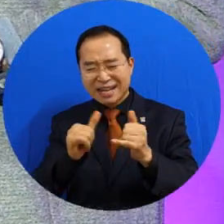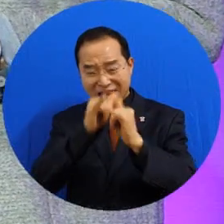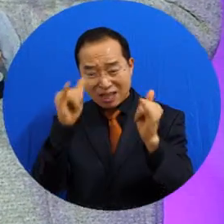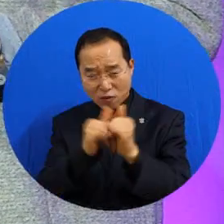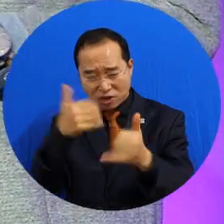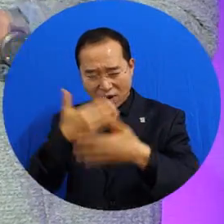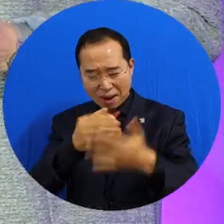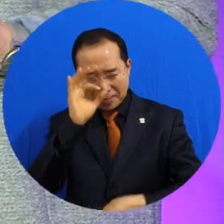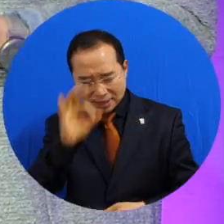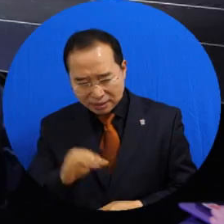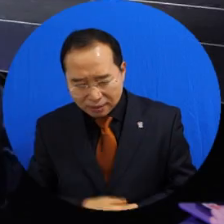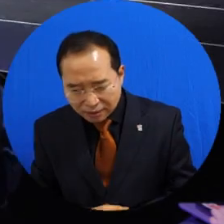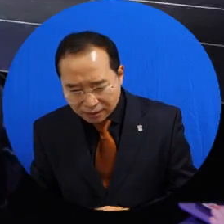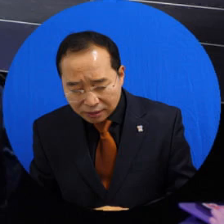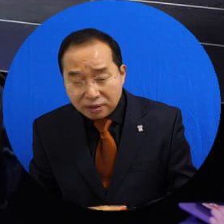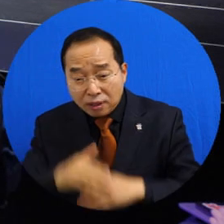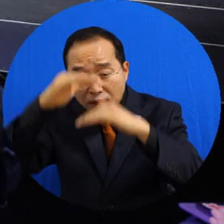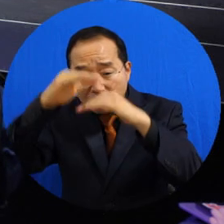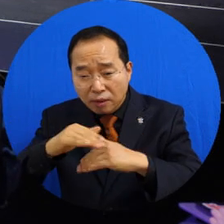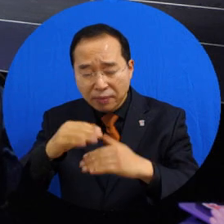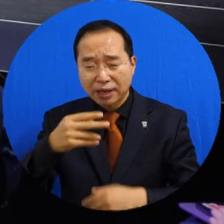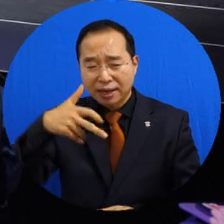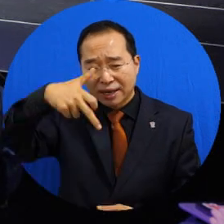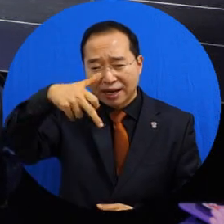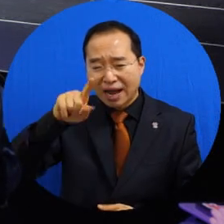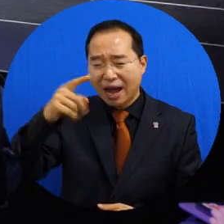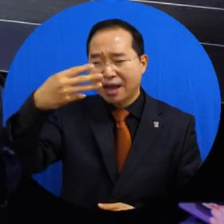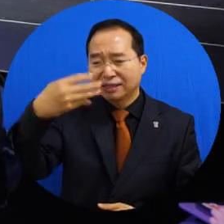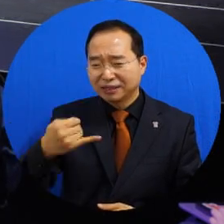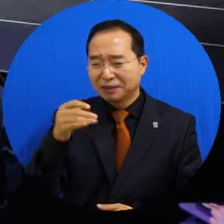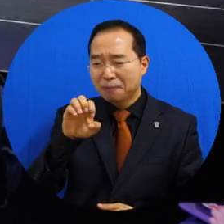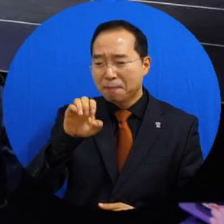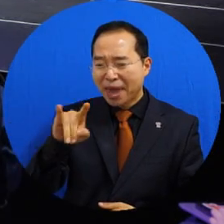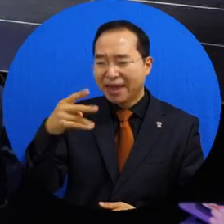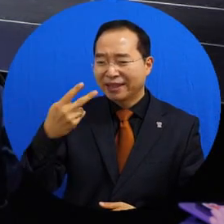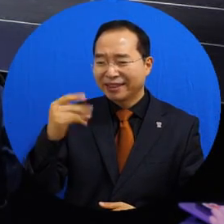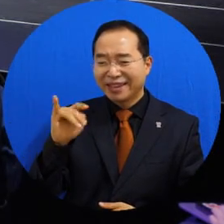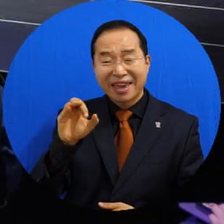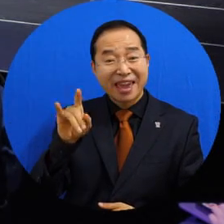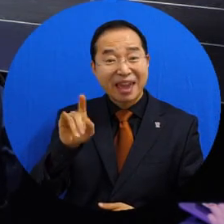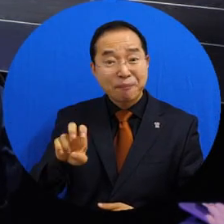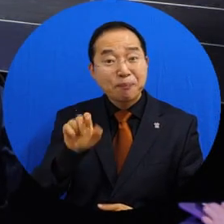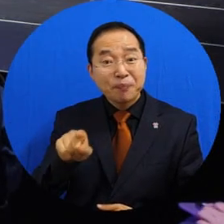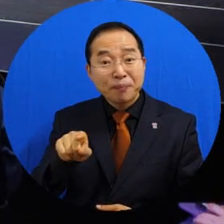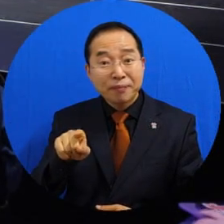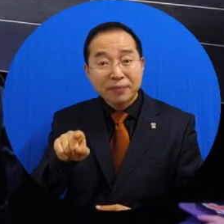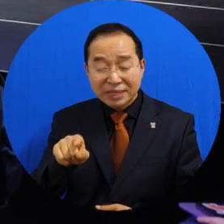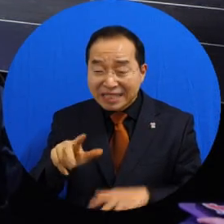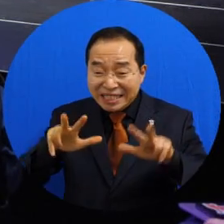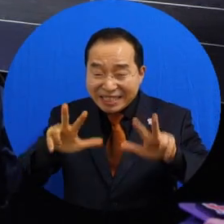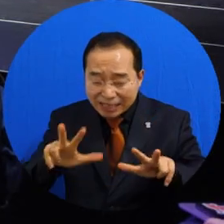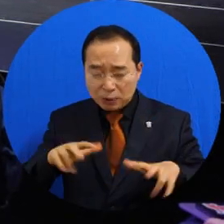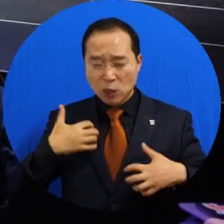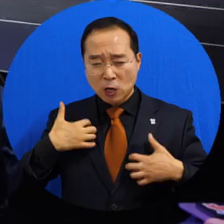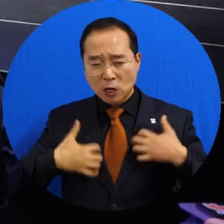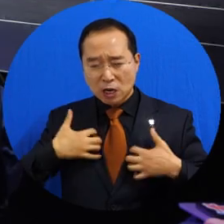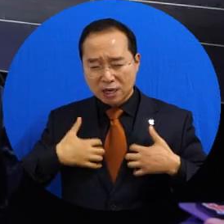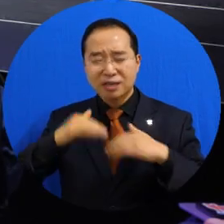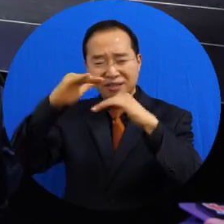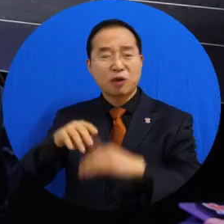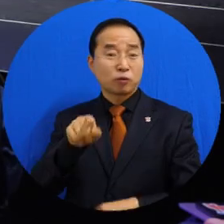보고 Carpe Diem, 여기서 Carpe Diem이 나오거든요. Seize the day, 지금 이 순간을 내 것으로 만들어라.